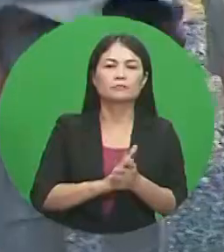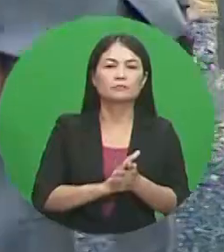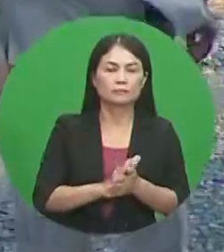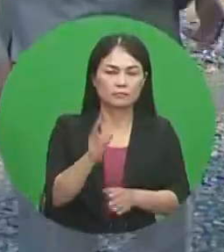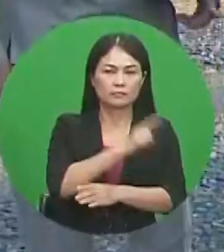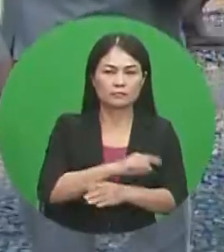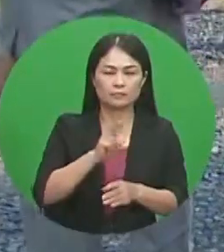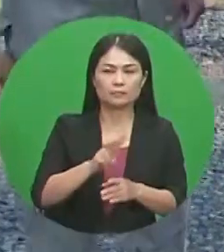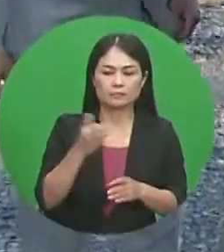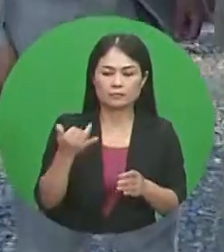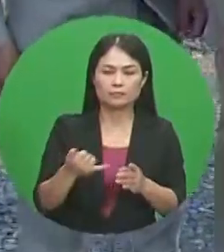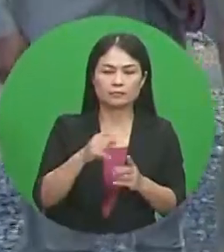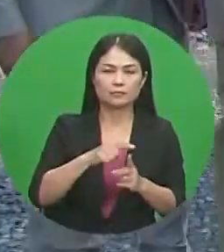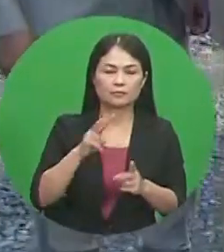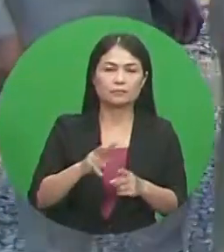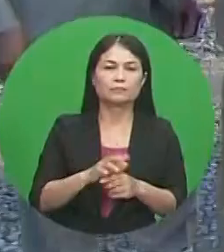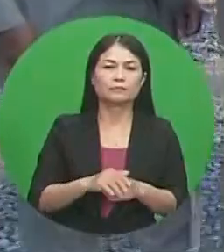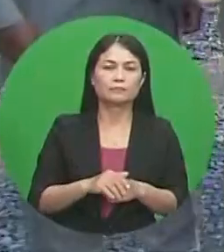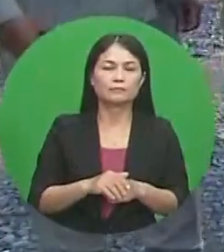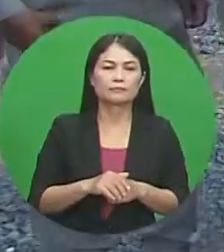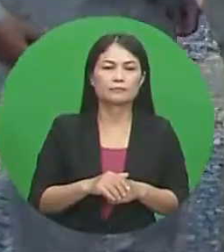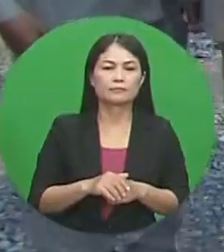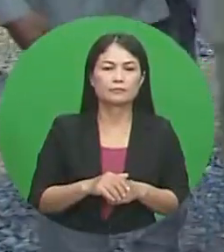នៅថ្ងៃទី 26